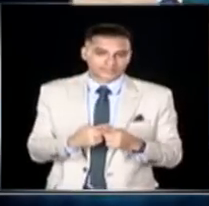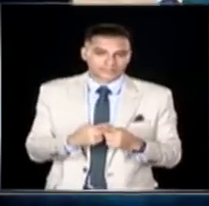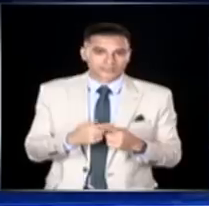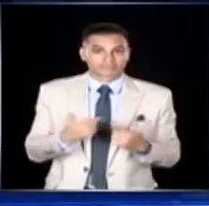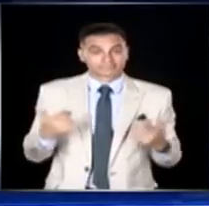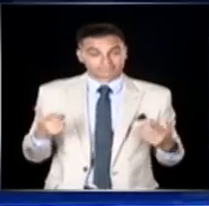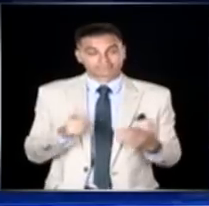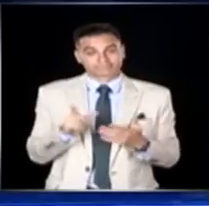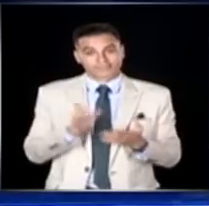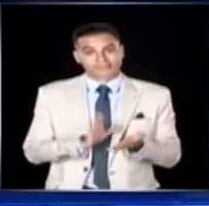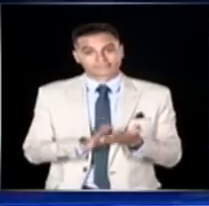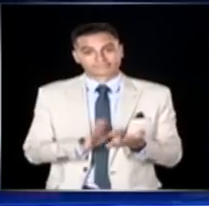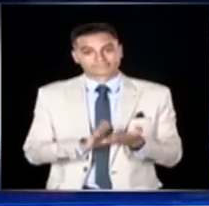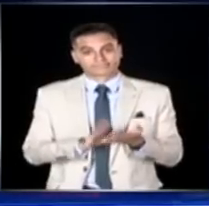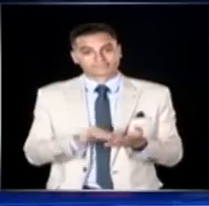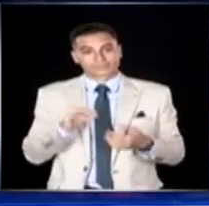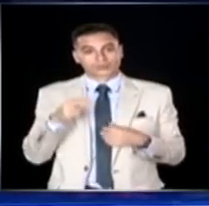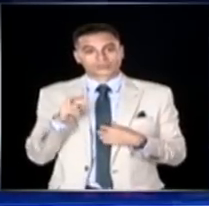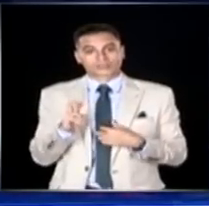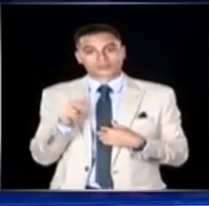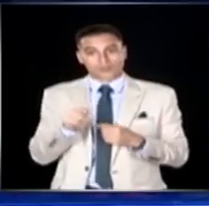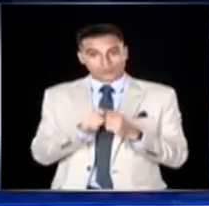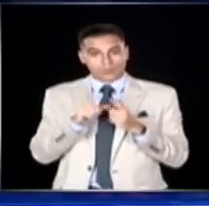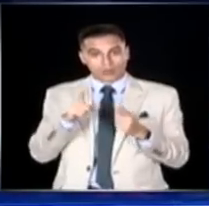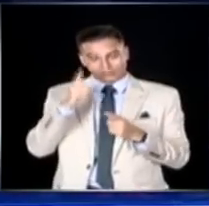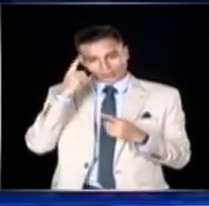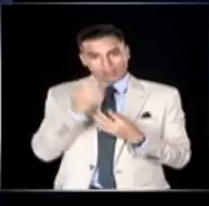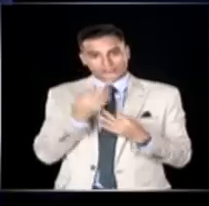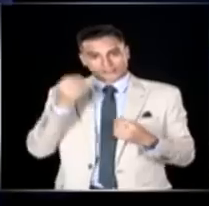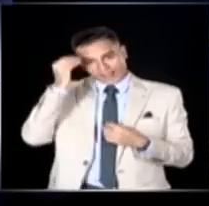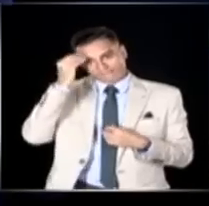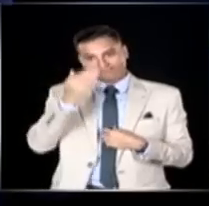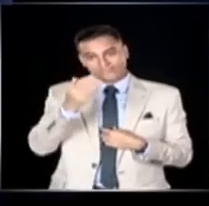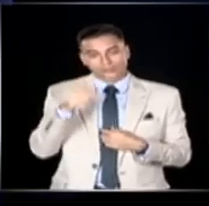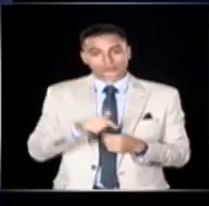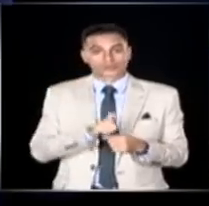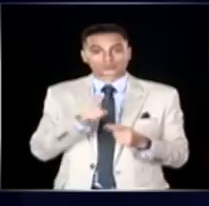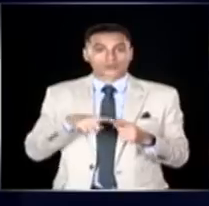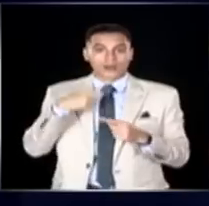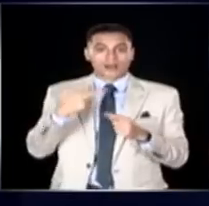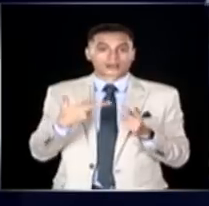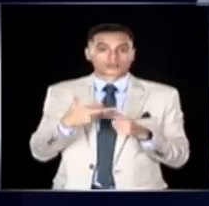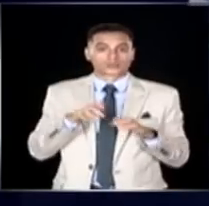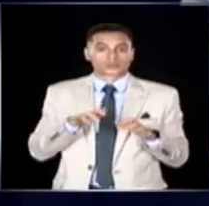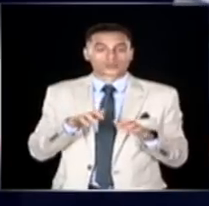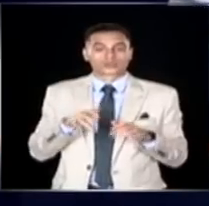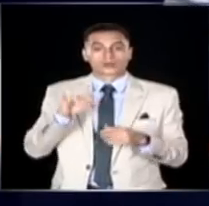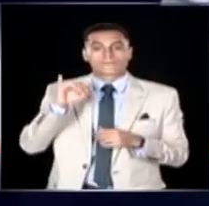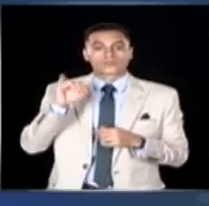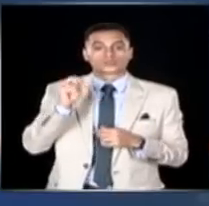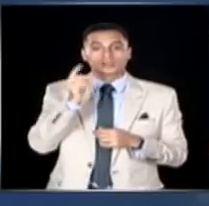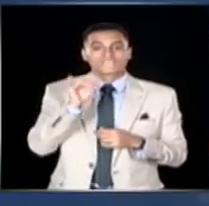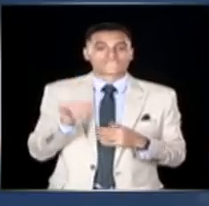ست نسخ. برافو عليك يا معتز. واضح إن المعلومة كانت عندك. دلوقتي عندنا سؤال في التكنولوجيا مصطفى